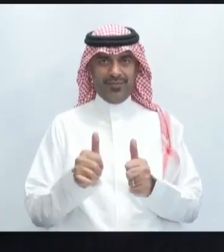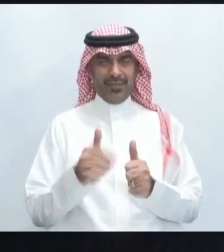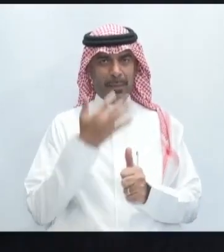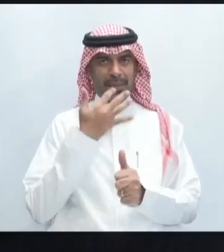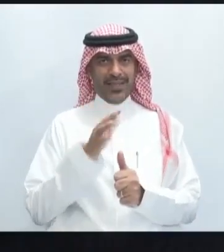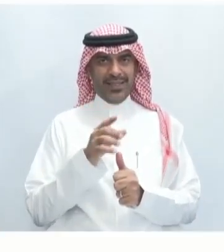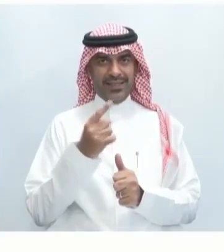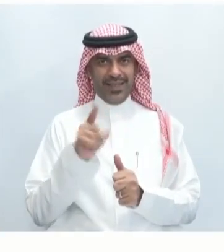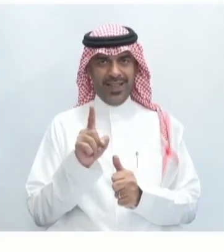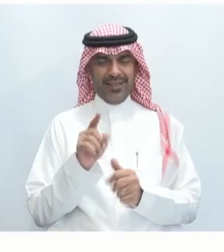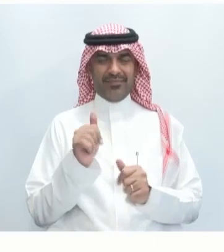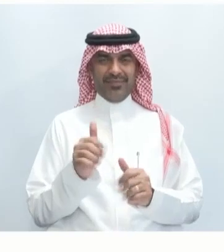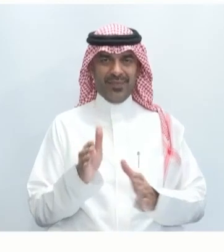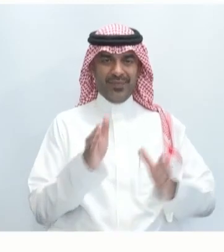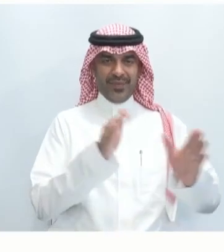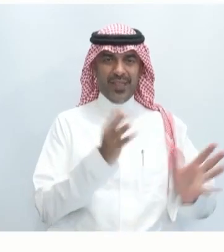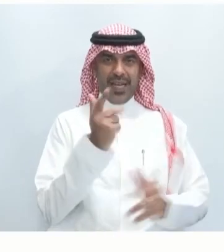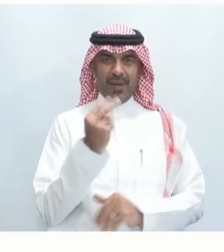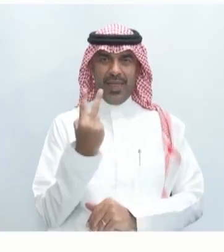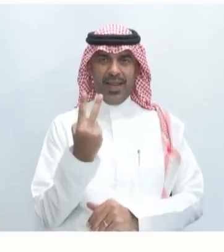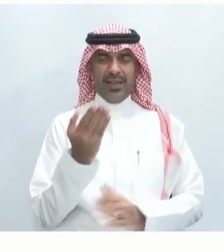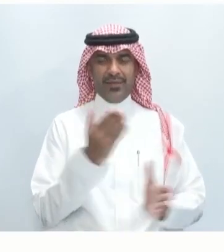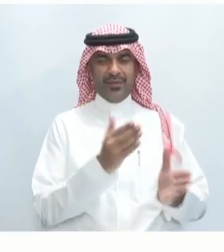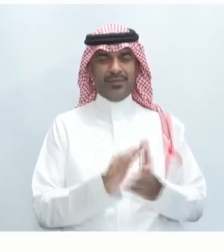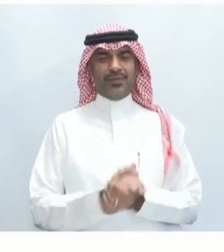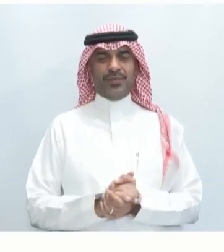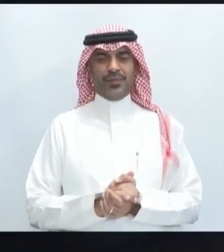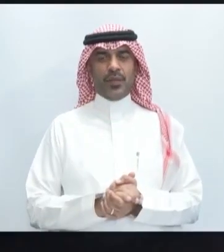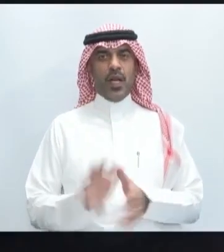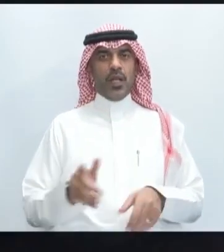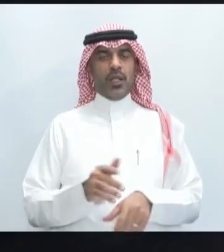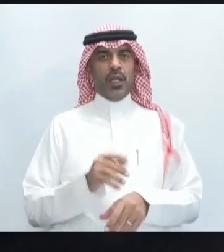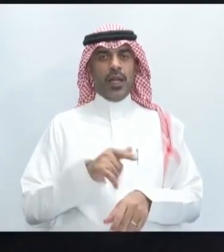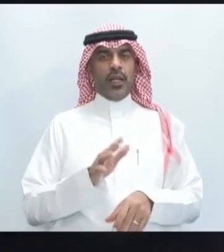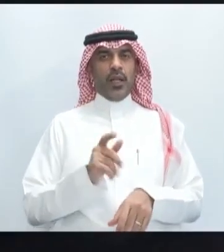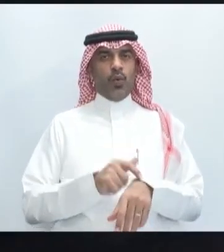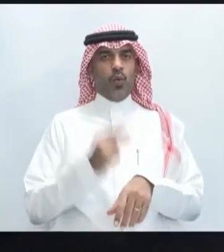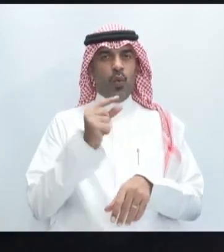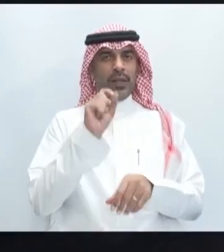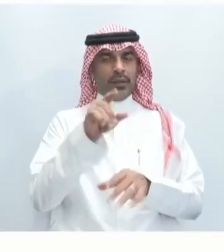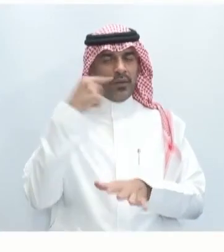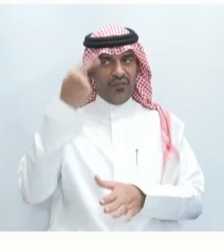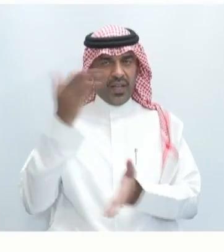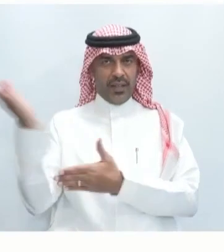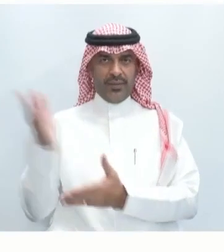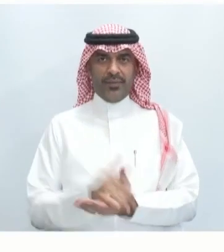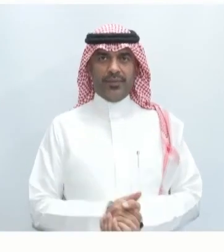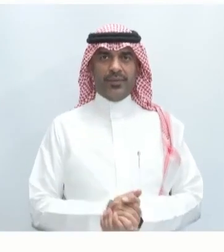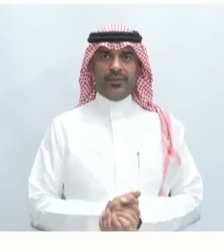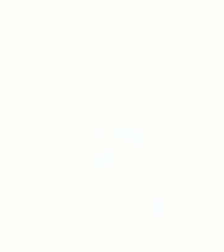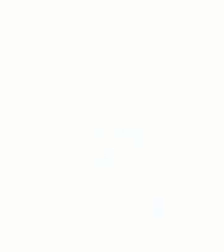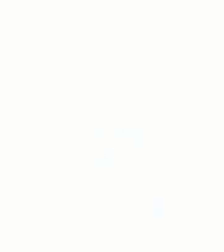مبدعين بارك الله فيكم اذا ننتقل الى السؤال الثاني ابنائي وبناتي واترك الفرصه لكم تفضلوا يا مبدعين